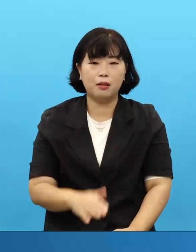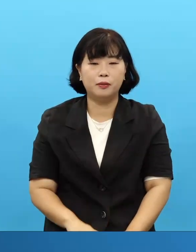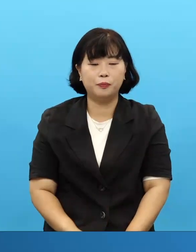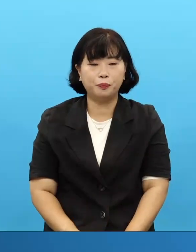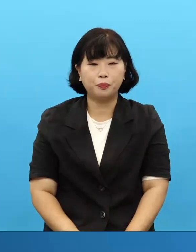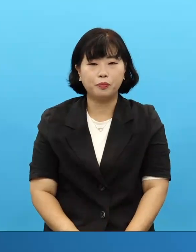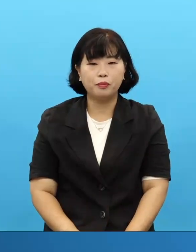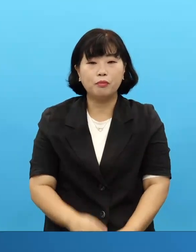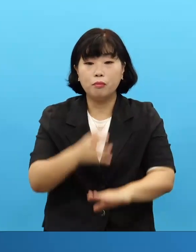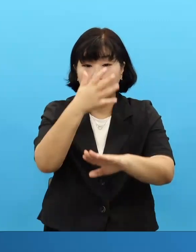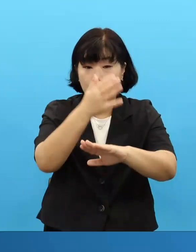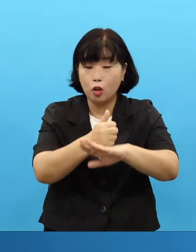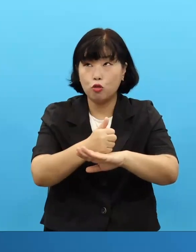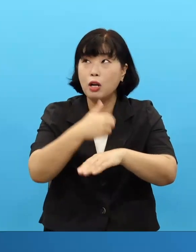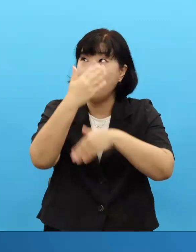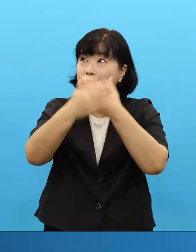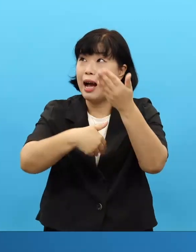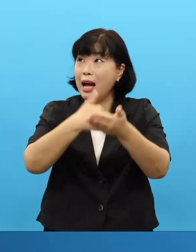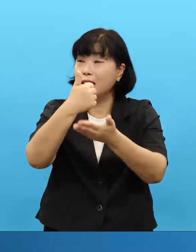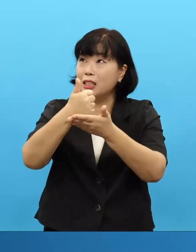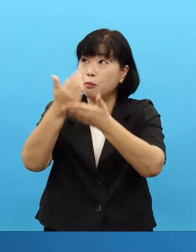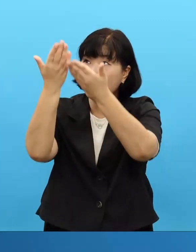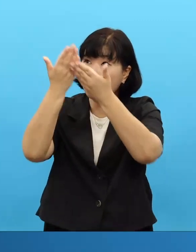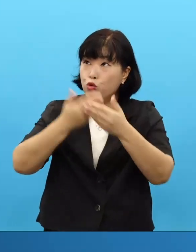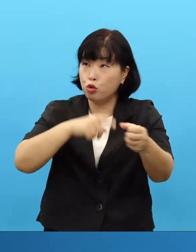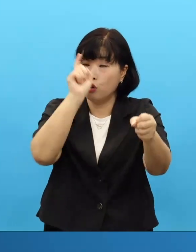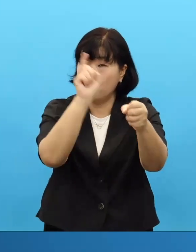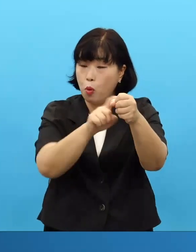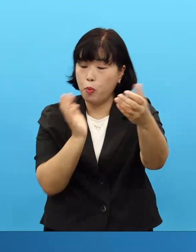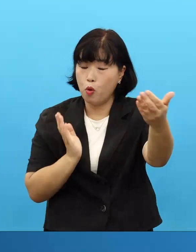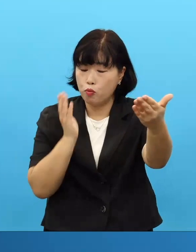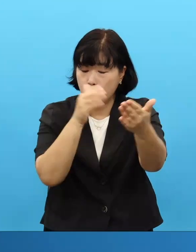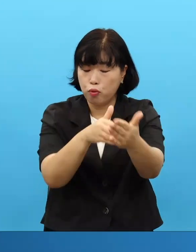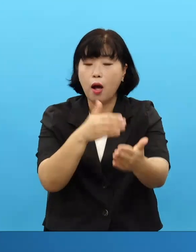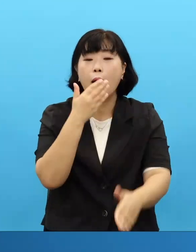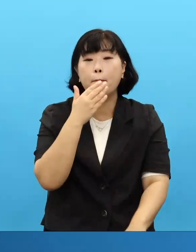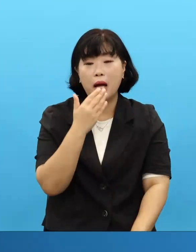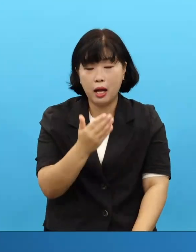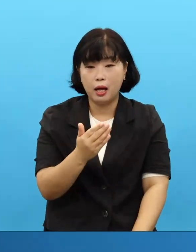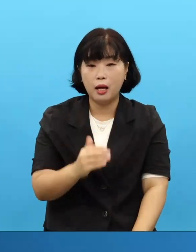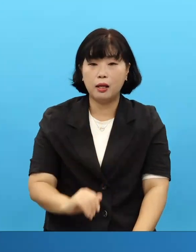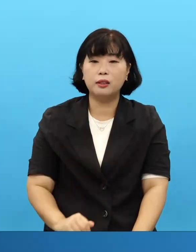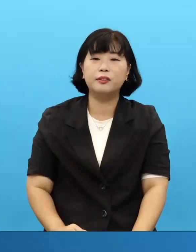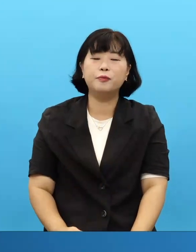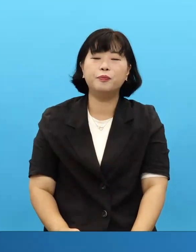도달하겠죠. Then you're able to attain that goal that God has set.